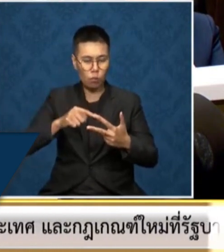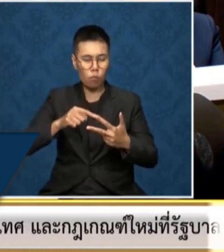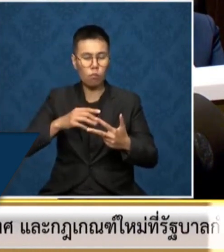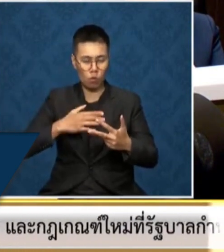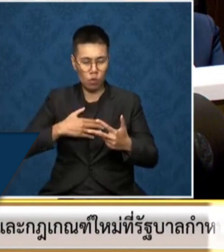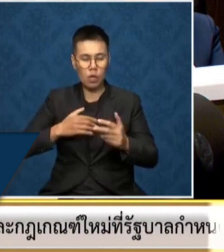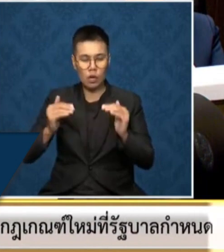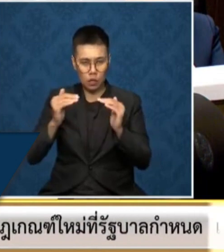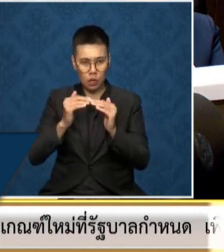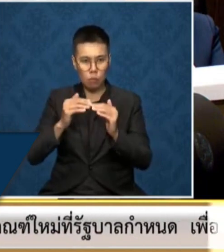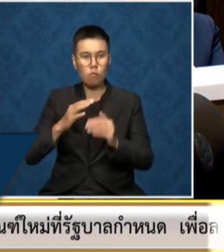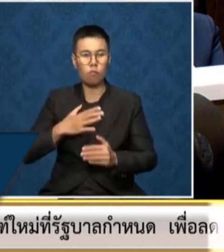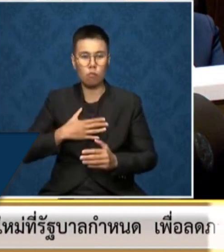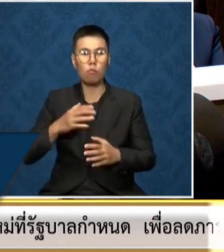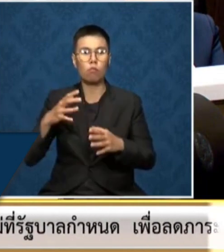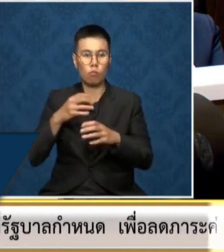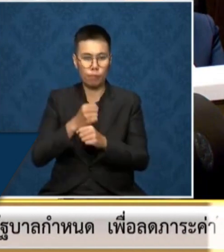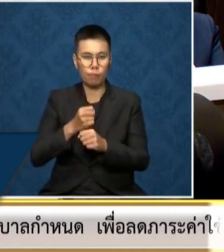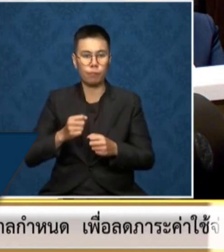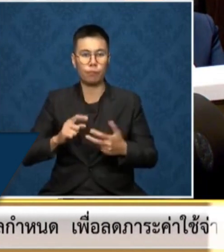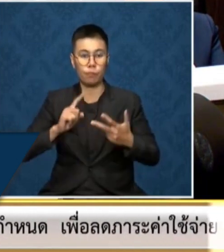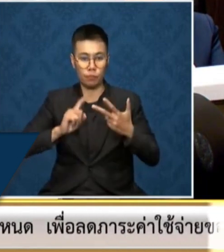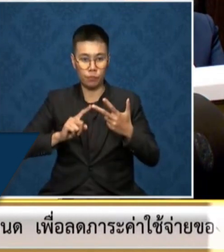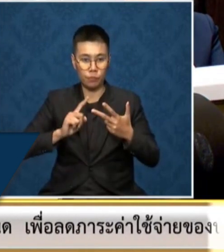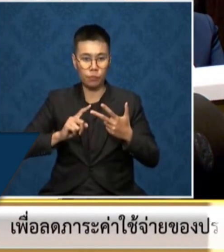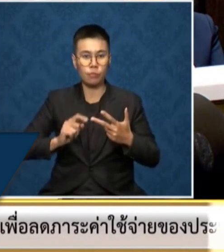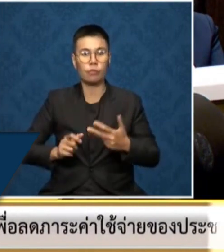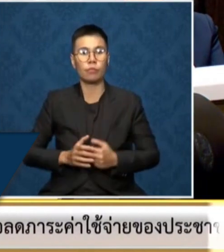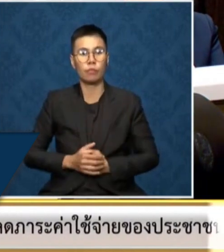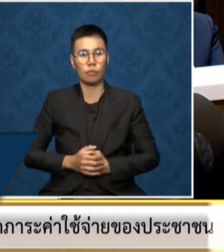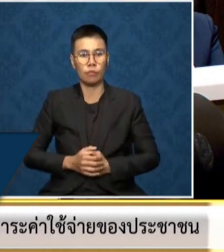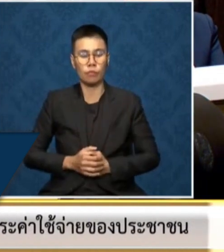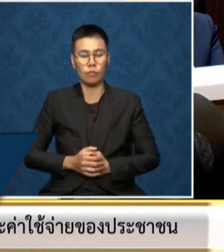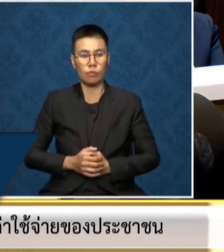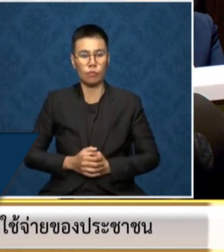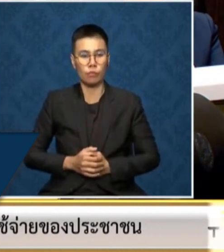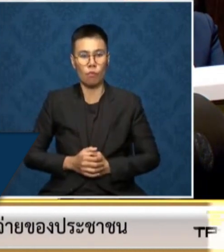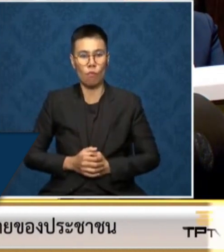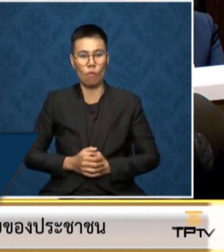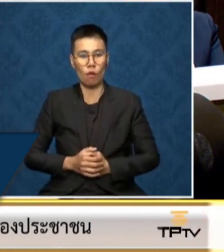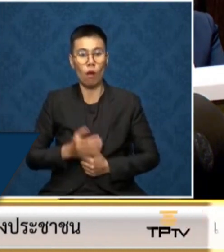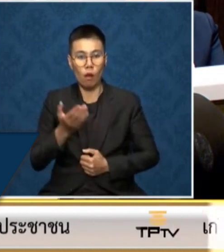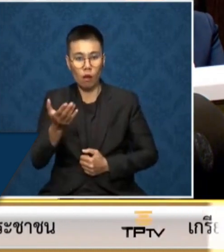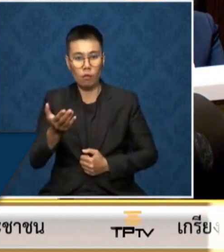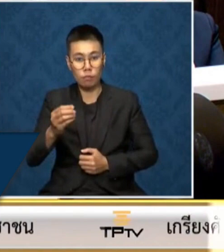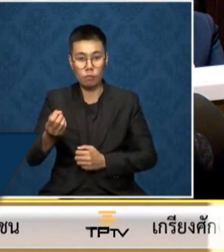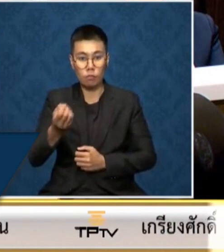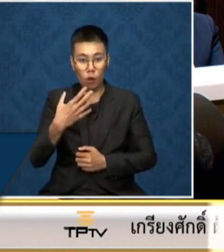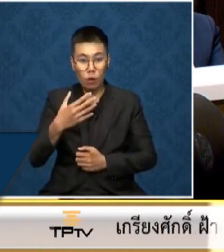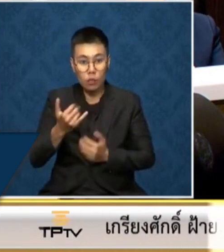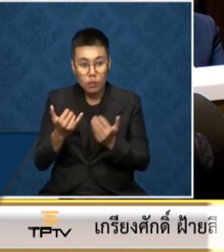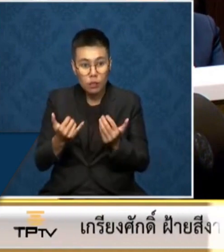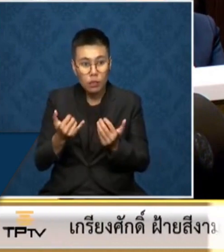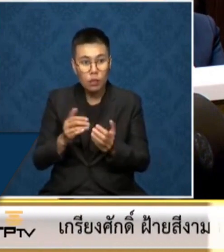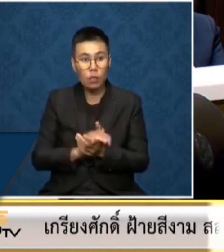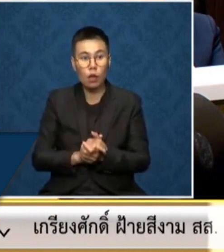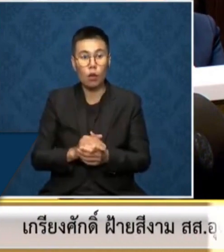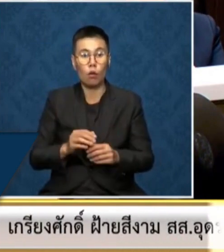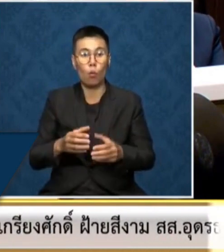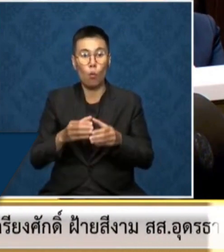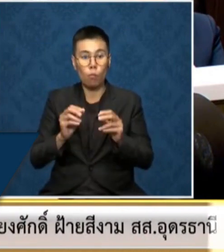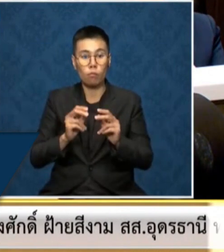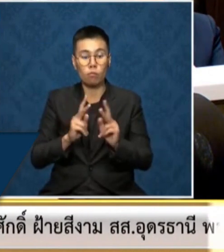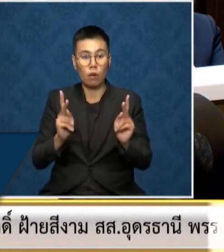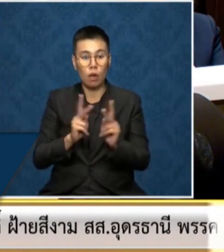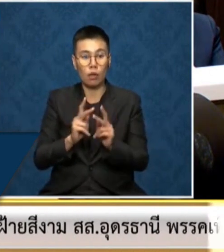ทำที่จะเป็นผู้สรุปครับความชอทำประการที่สามวคือว่าหากทานจะบอกว่าที่คอการตองส่งคณะกรรมฐิการ